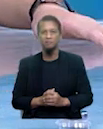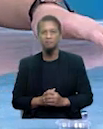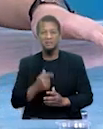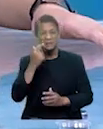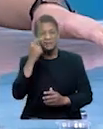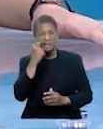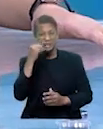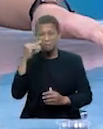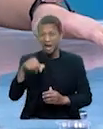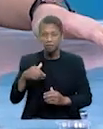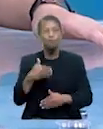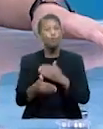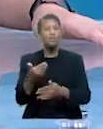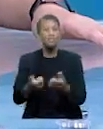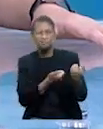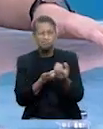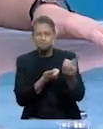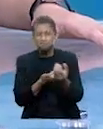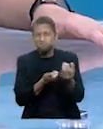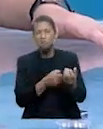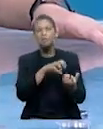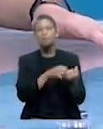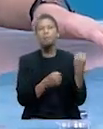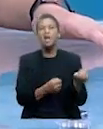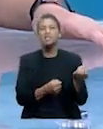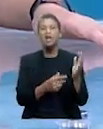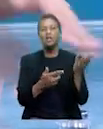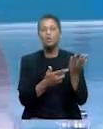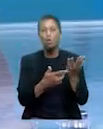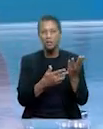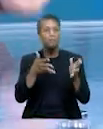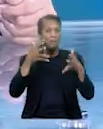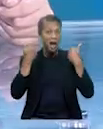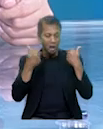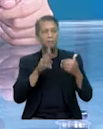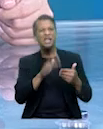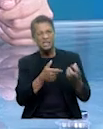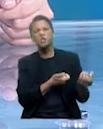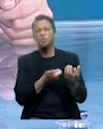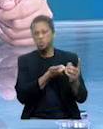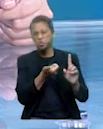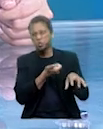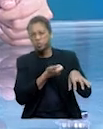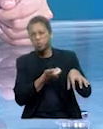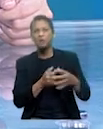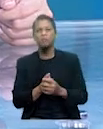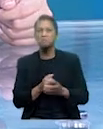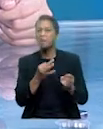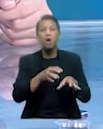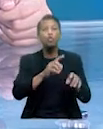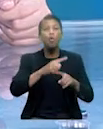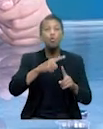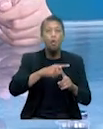Pemirsa, hingga Selasa pagi proses pemadaman kebakaran di pusat perbelanjaan elektronik Malang Plaza masih terus berlangsung. Sejumlah pemilik toko bertahan